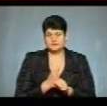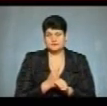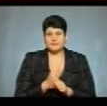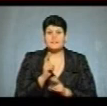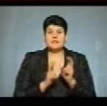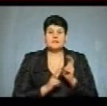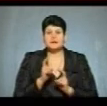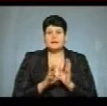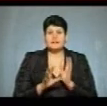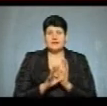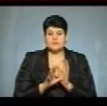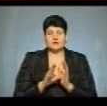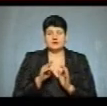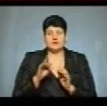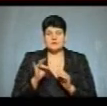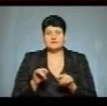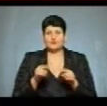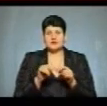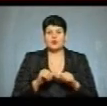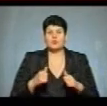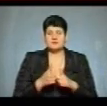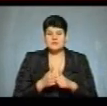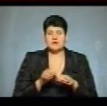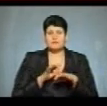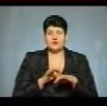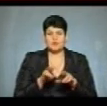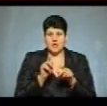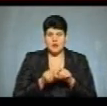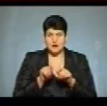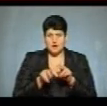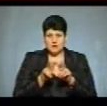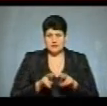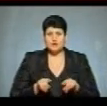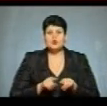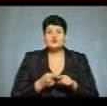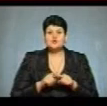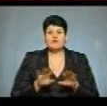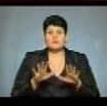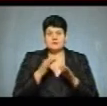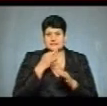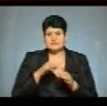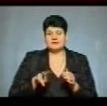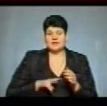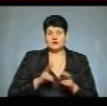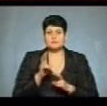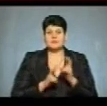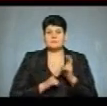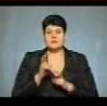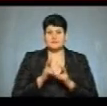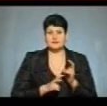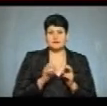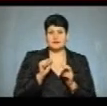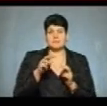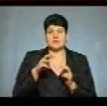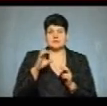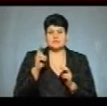підприємстві «Тернопільелектротранс» створена комісія, яка проводить розслідування цього випадку, повідомив директор комунального підприємства Андрій